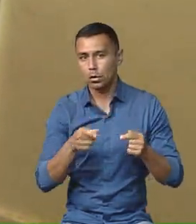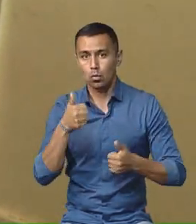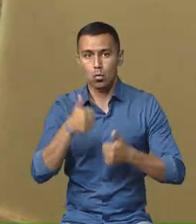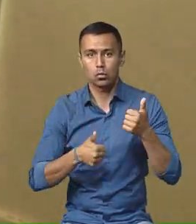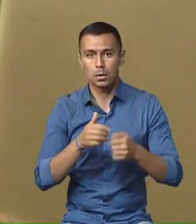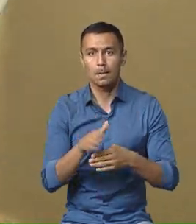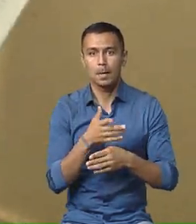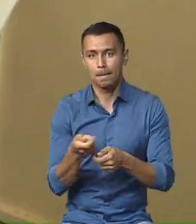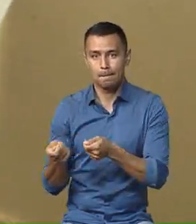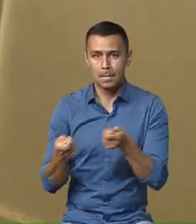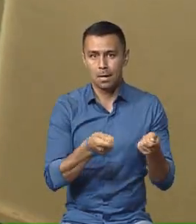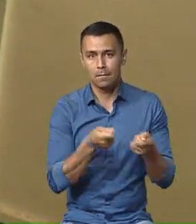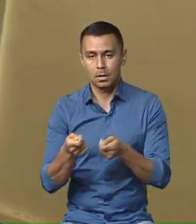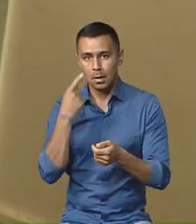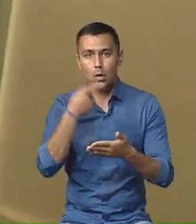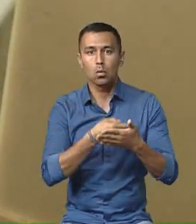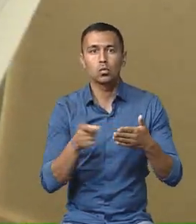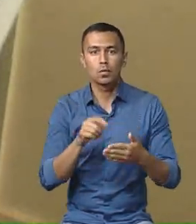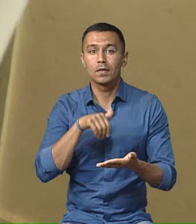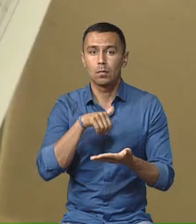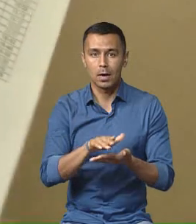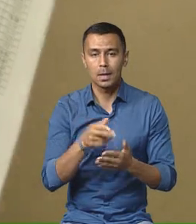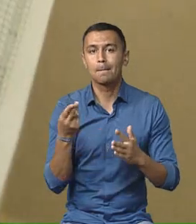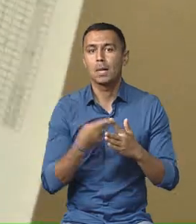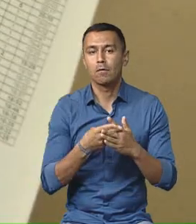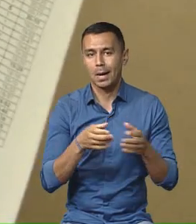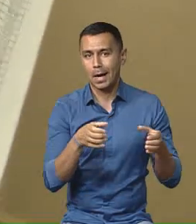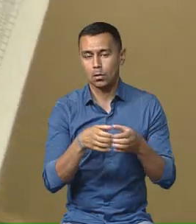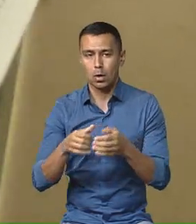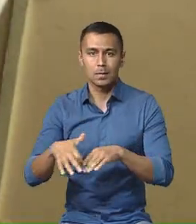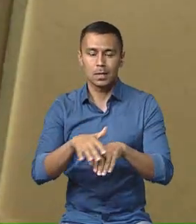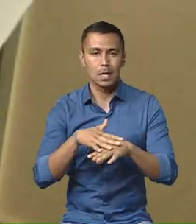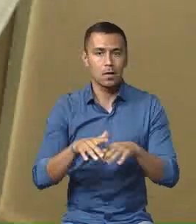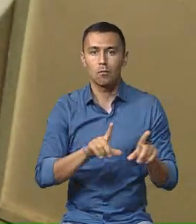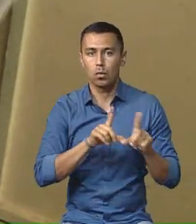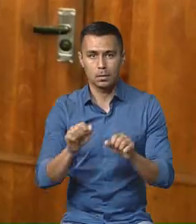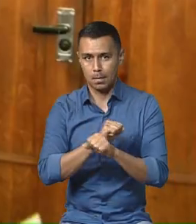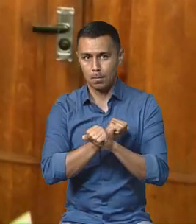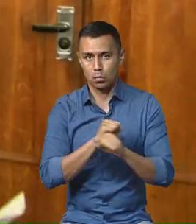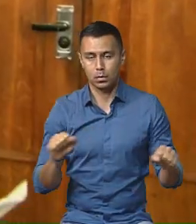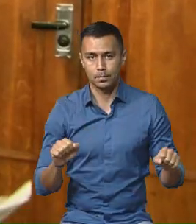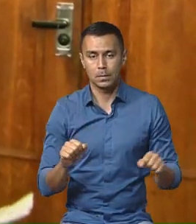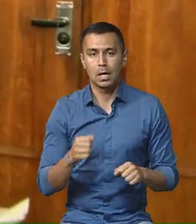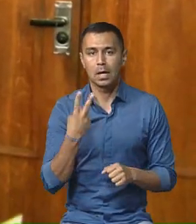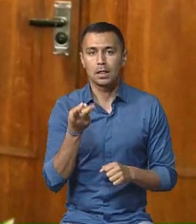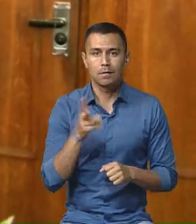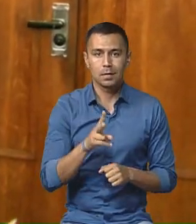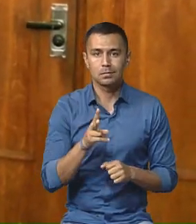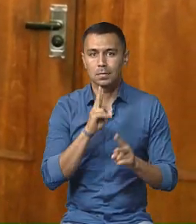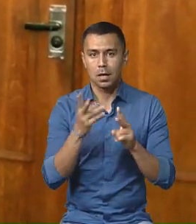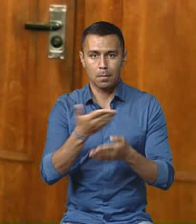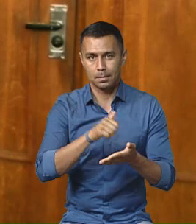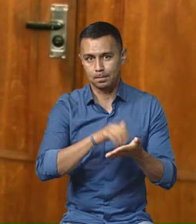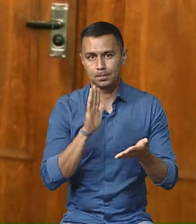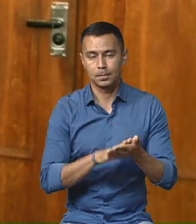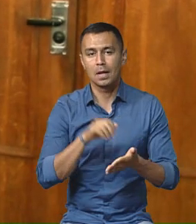між перевізниками в управлінні наголошують, що відмовляти пільговим категоріям населення у проїзді не можна. Дві скарги ми зафіксували